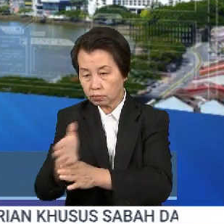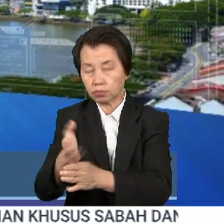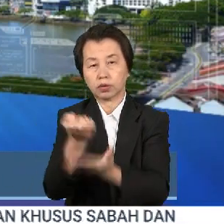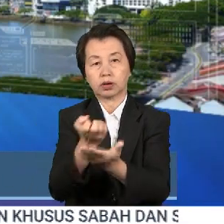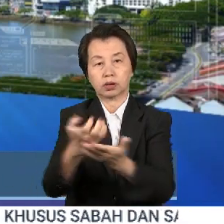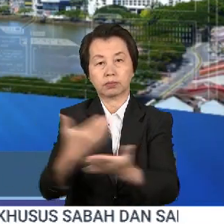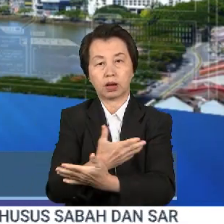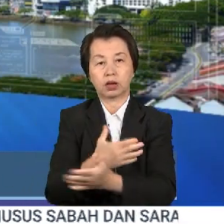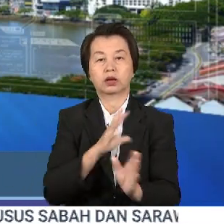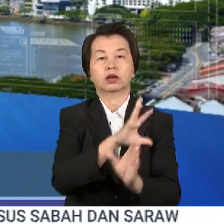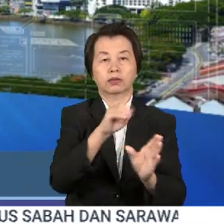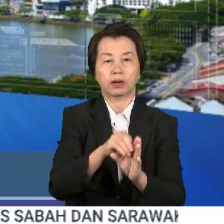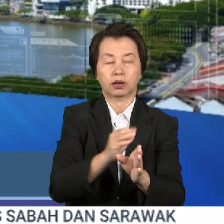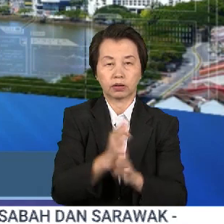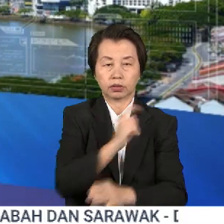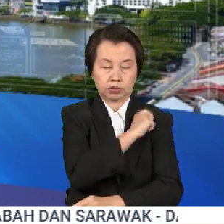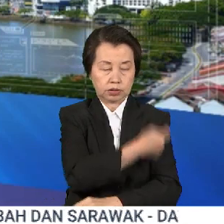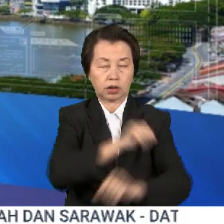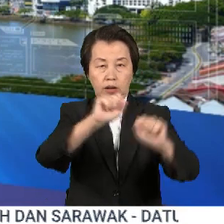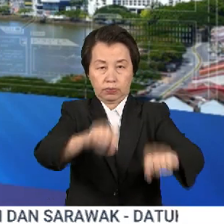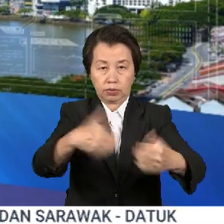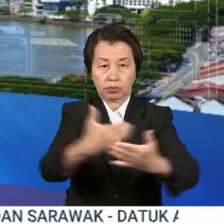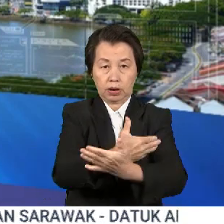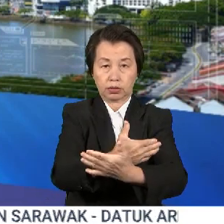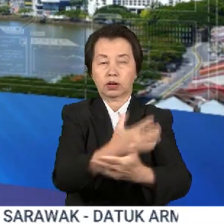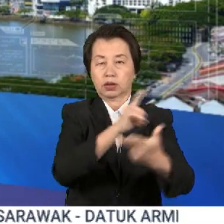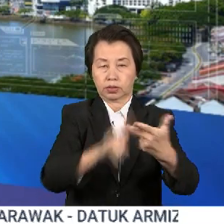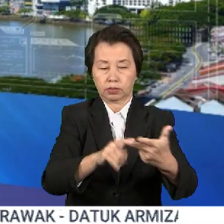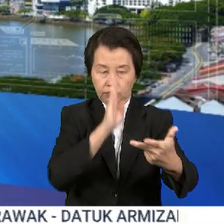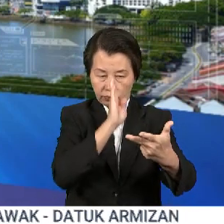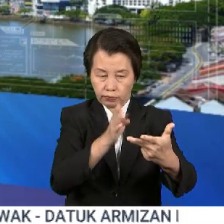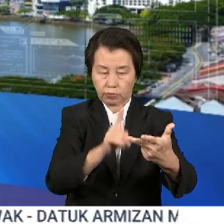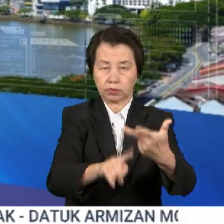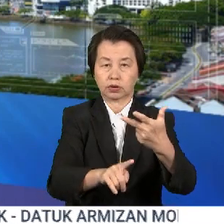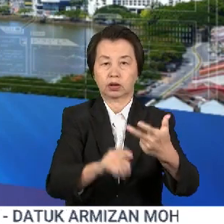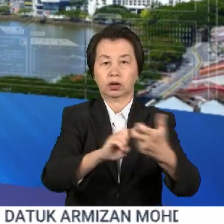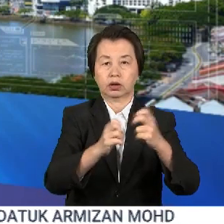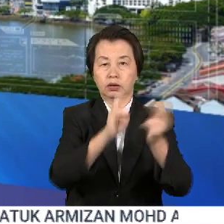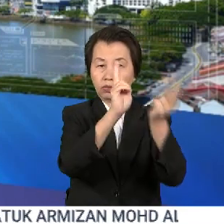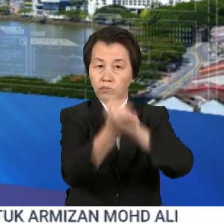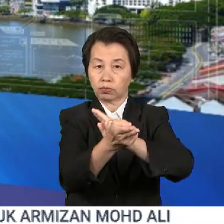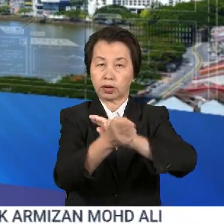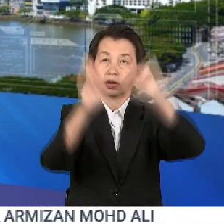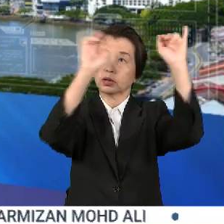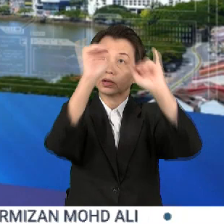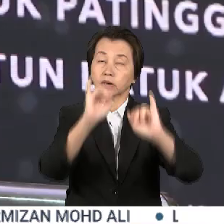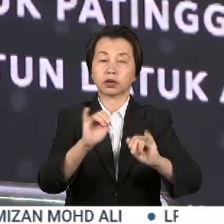baru. Ini termasuklah sektor tenaga boleh diperbaharui selain memberi fokus kepada isu perubahan iklim.